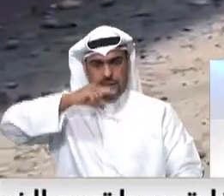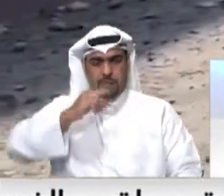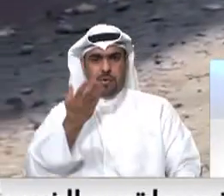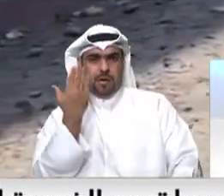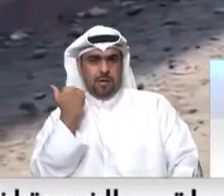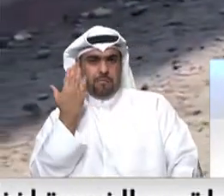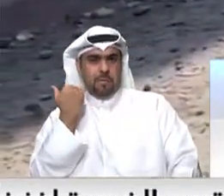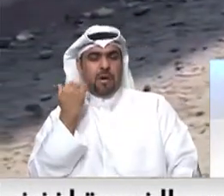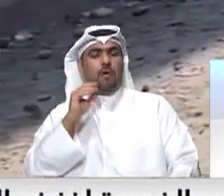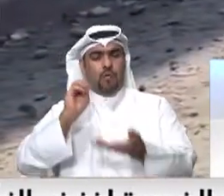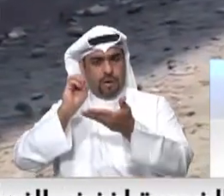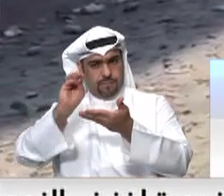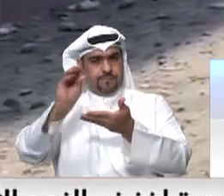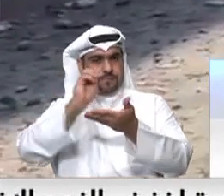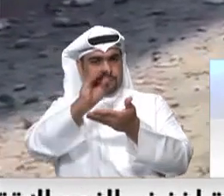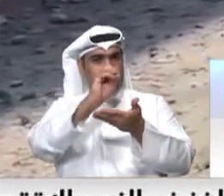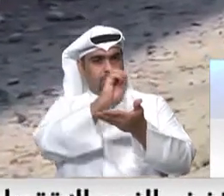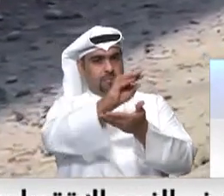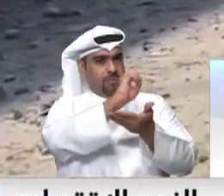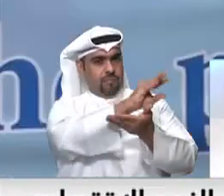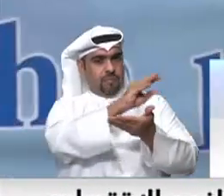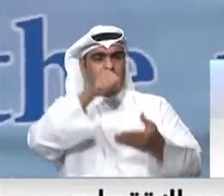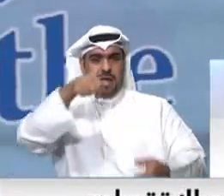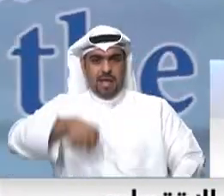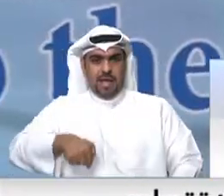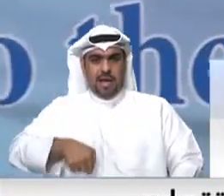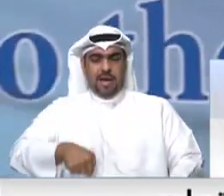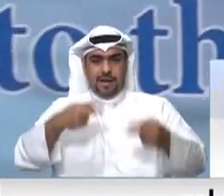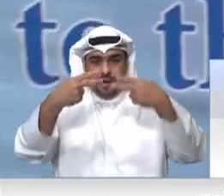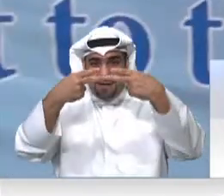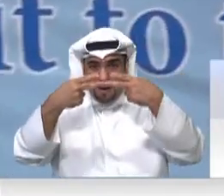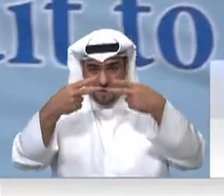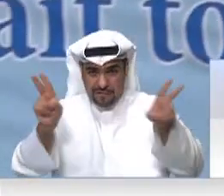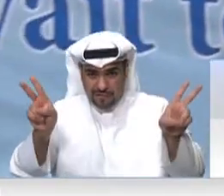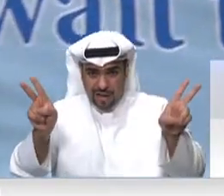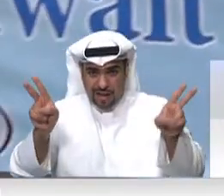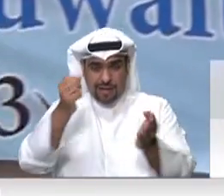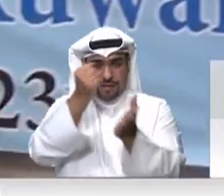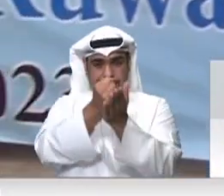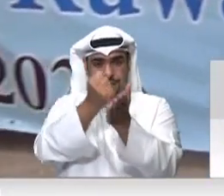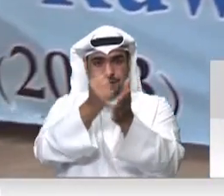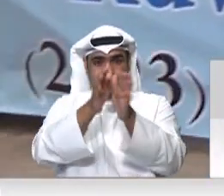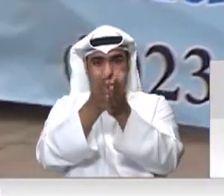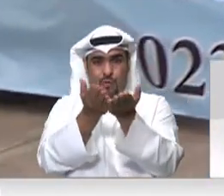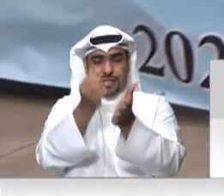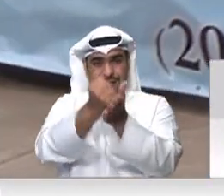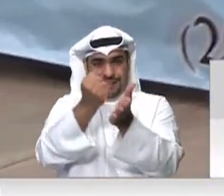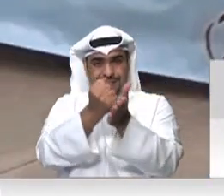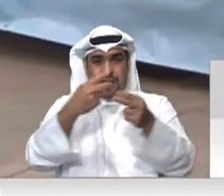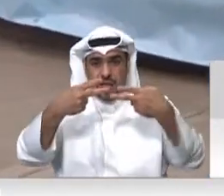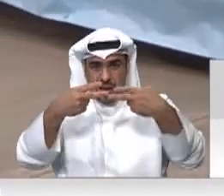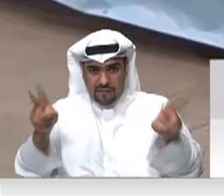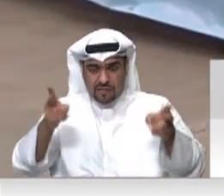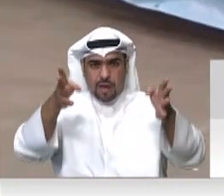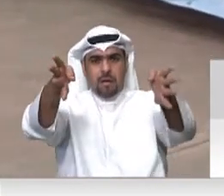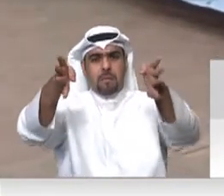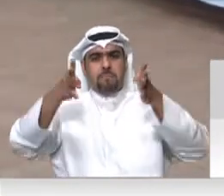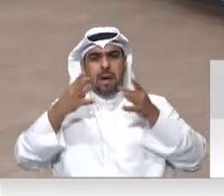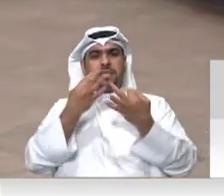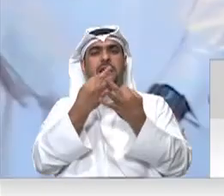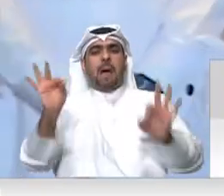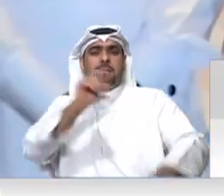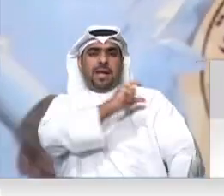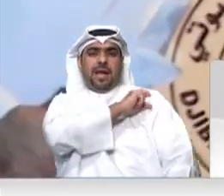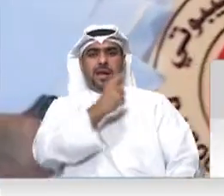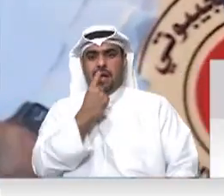من بين المساعدات التي تنتظر الدخول لغزة قافلة إغاثة طبية تزن 7 أطنان. هو الهلال الأحمر الكويتي من